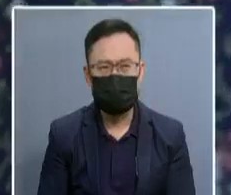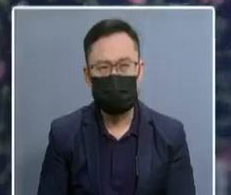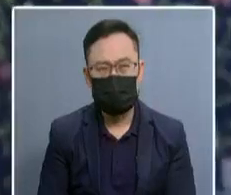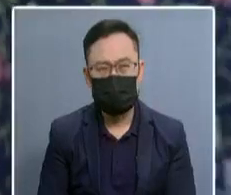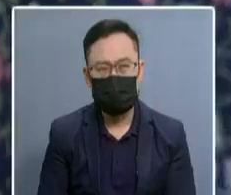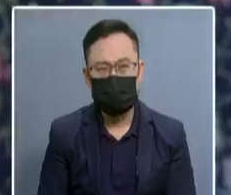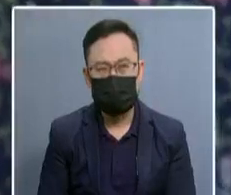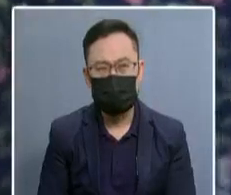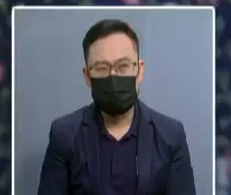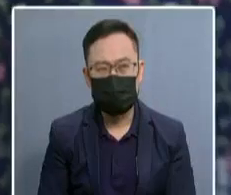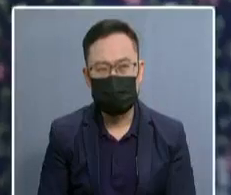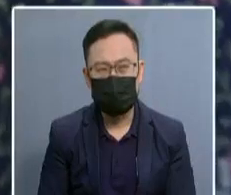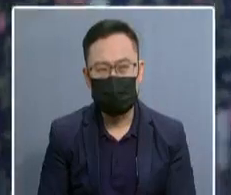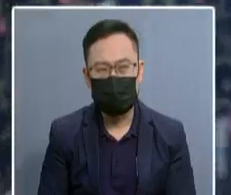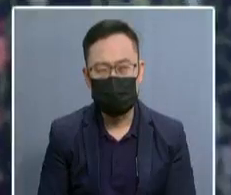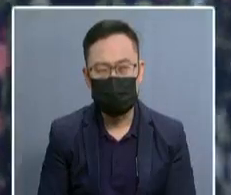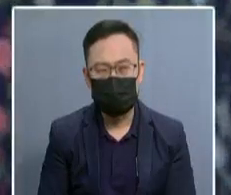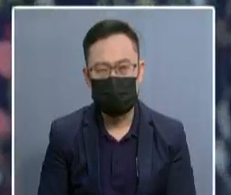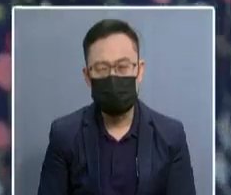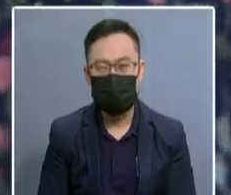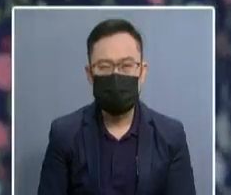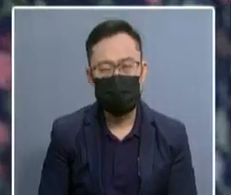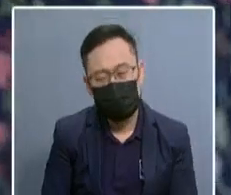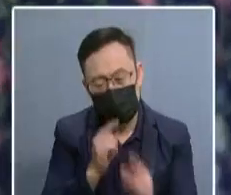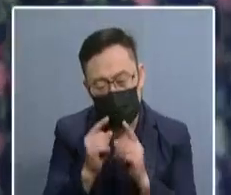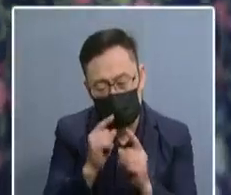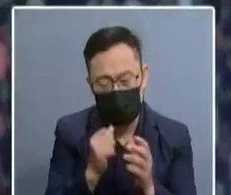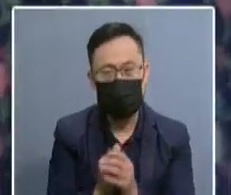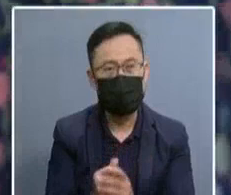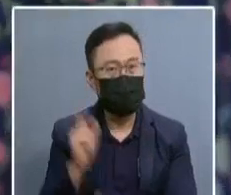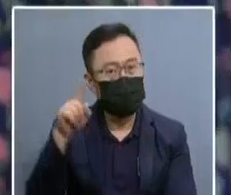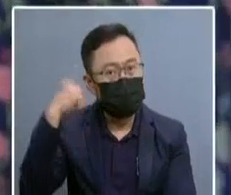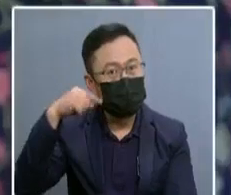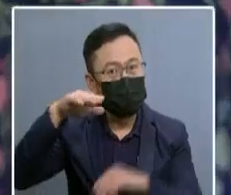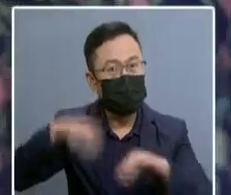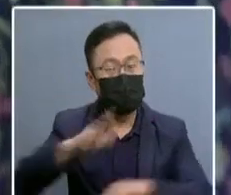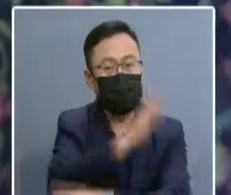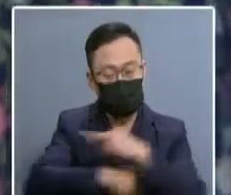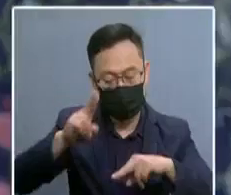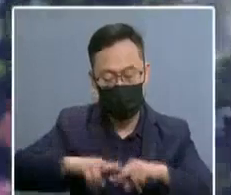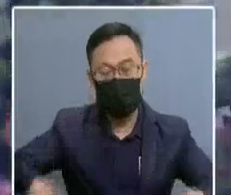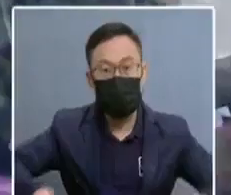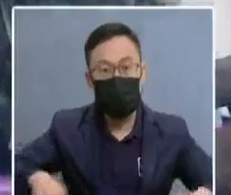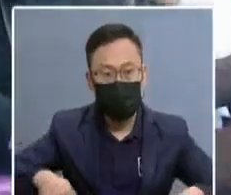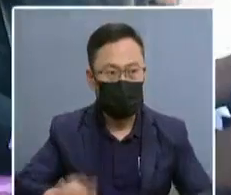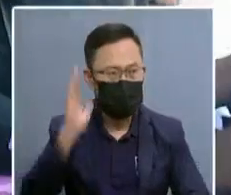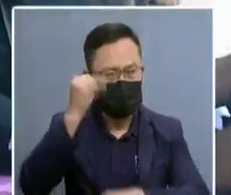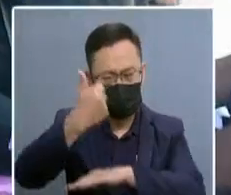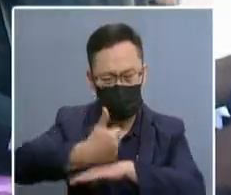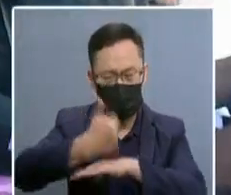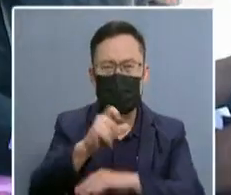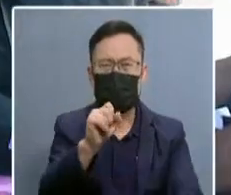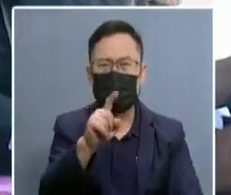จะเดินได้แล้วไปโรงเรียนได้นะครับนะอะไรไม่ต้องนั่งรถเข็นนะสัญญานะ ฟา